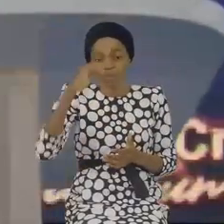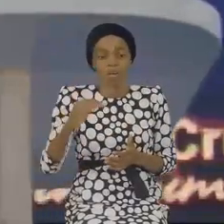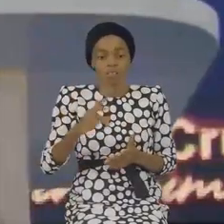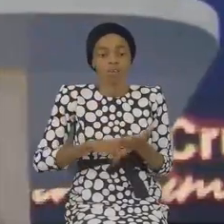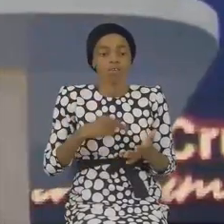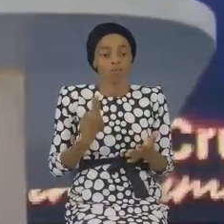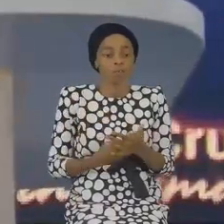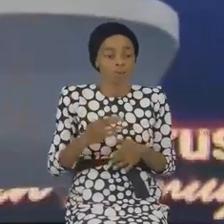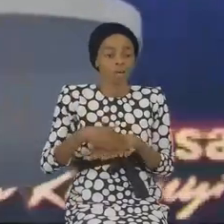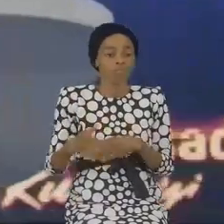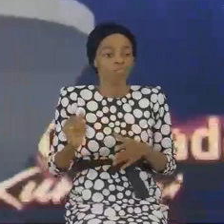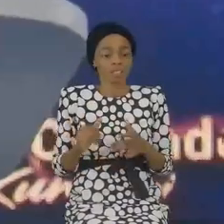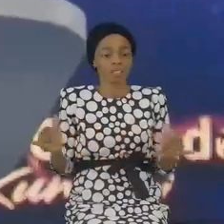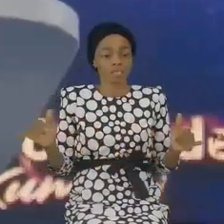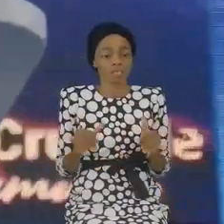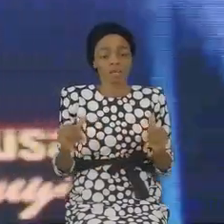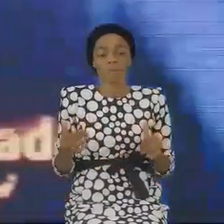désobéissance.